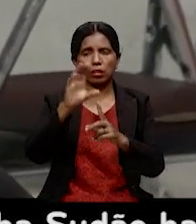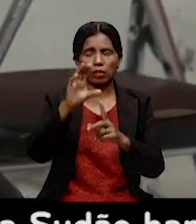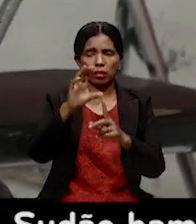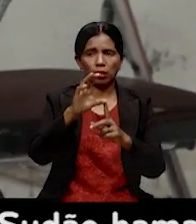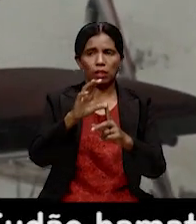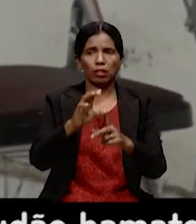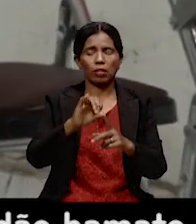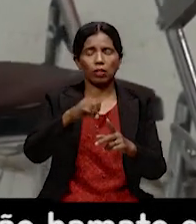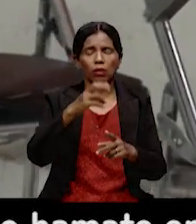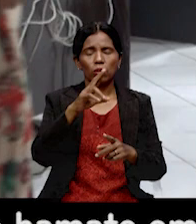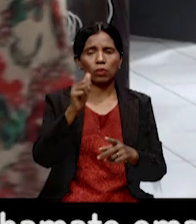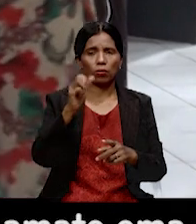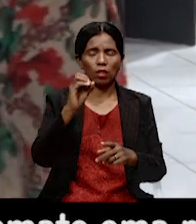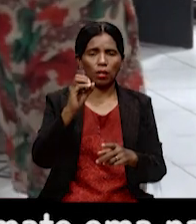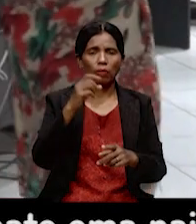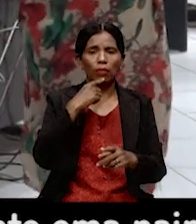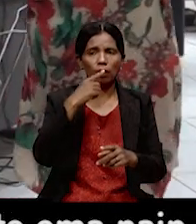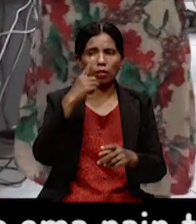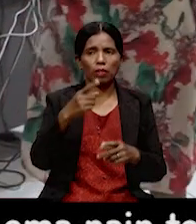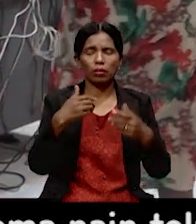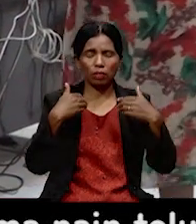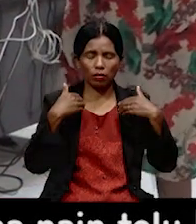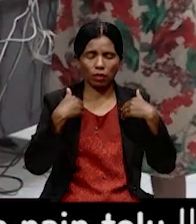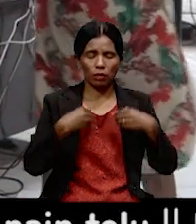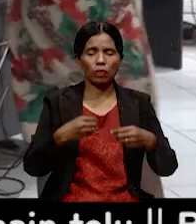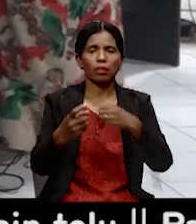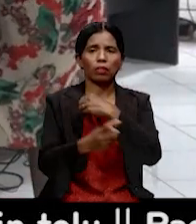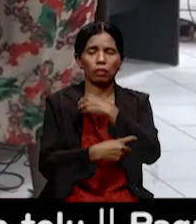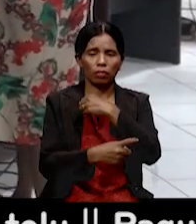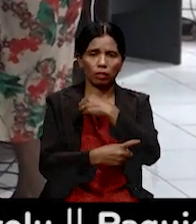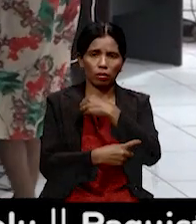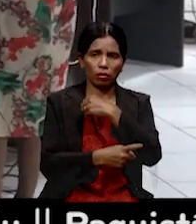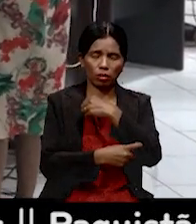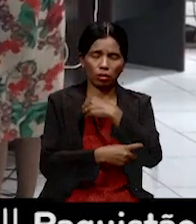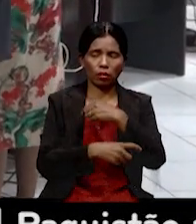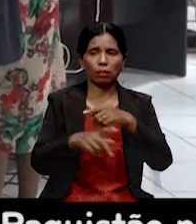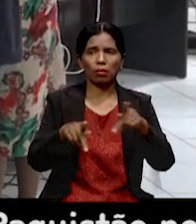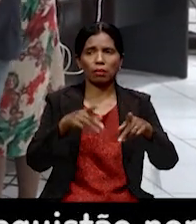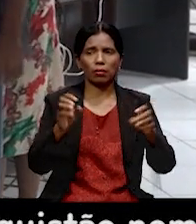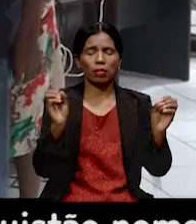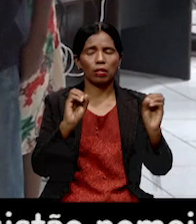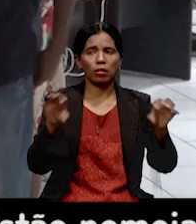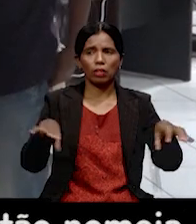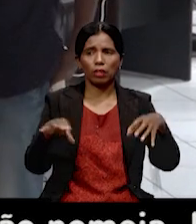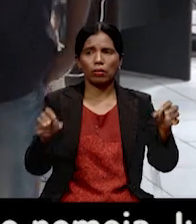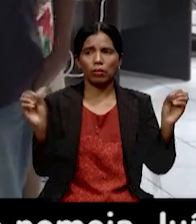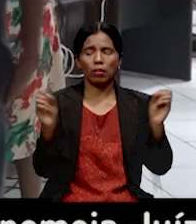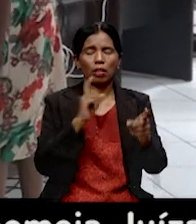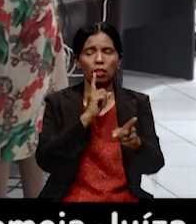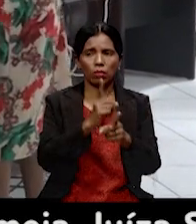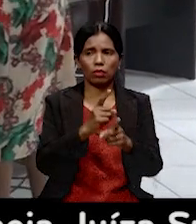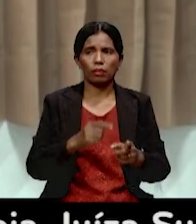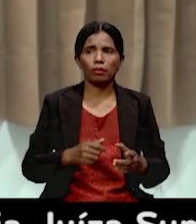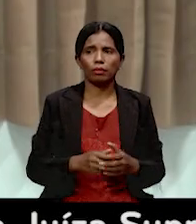João Belo Simeone Satutang se ia sanção ba funcionário sira nebe halo irregularidade e a serviço fatem lei